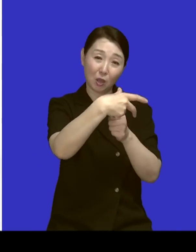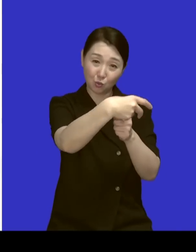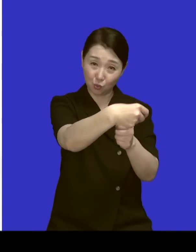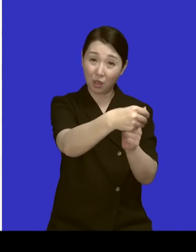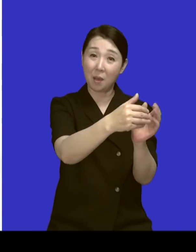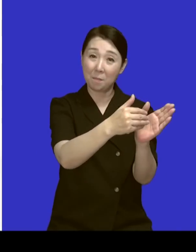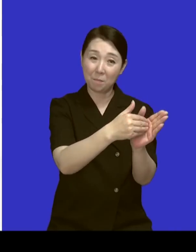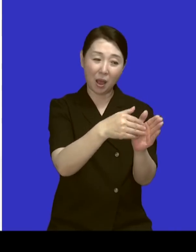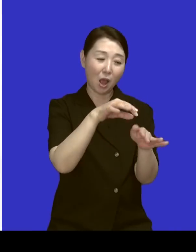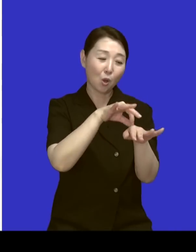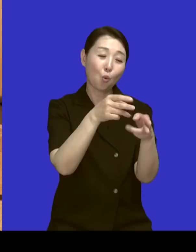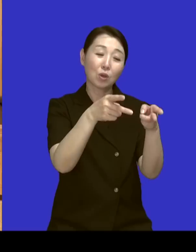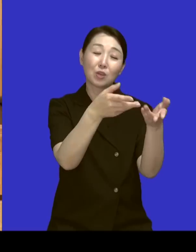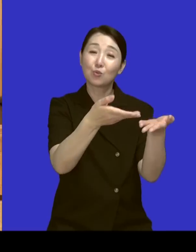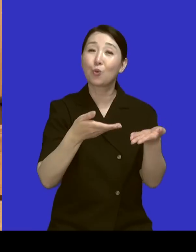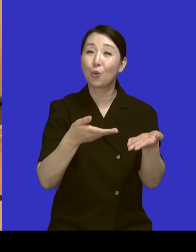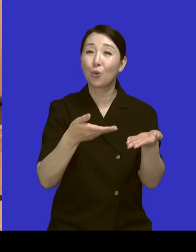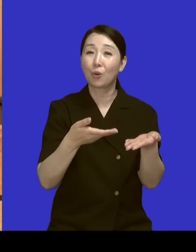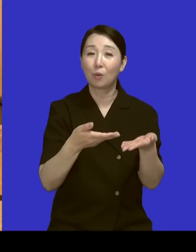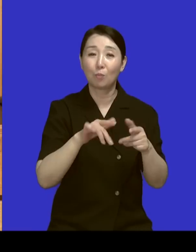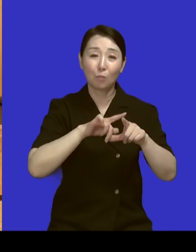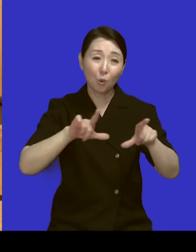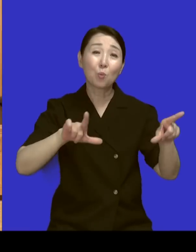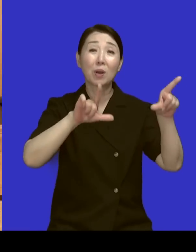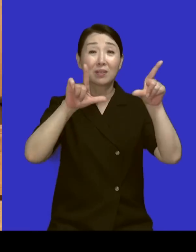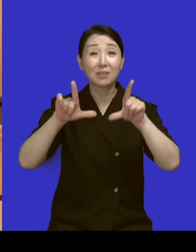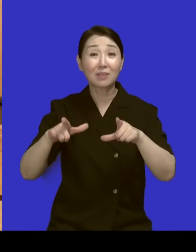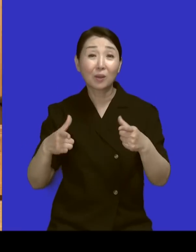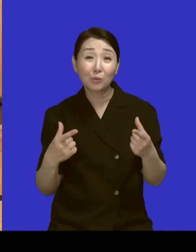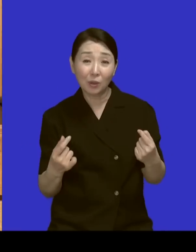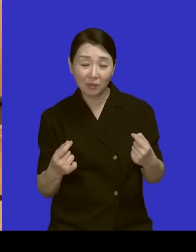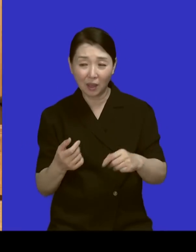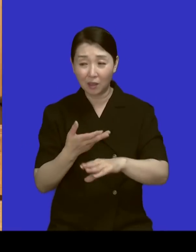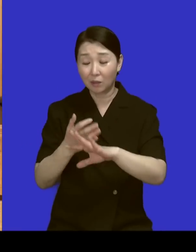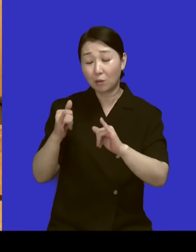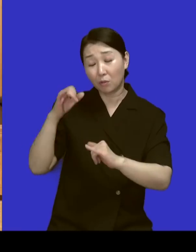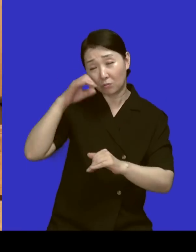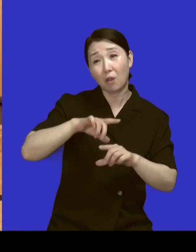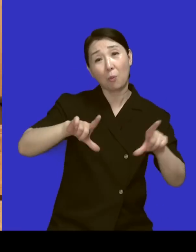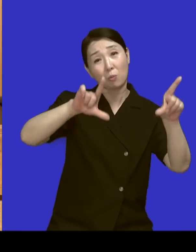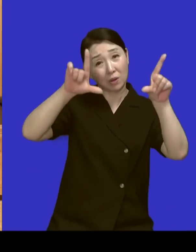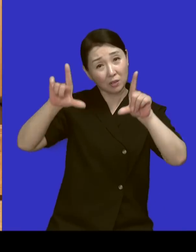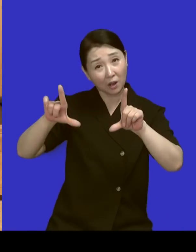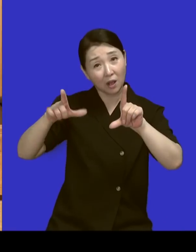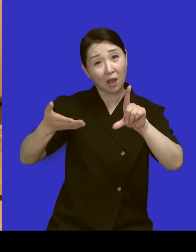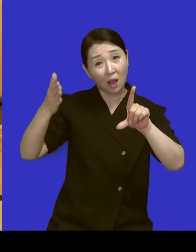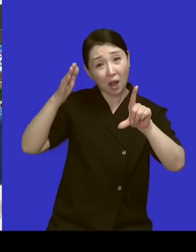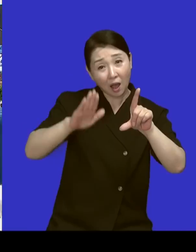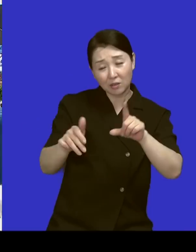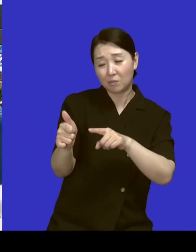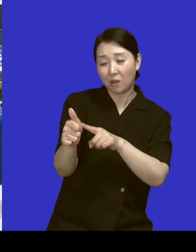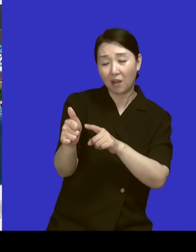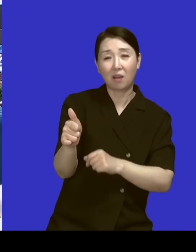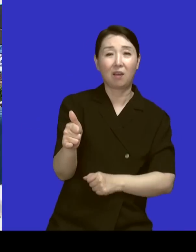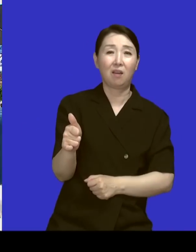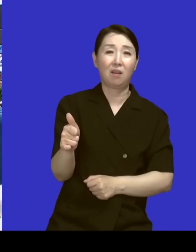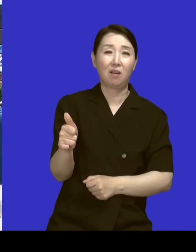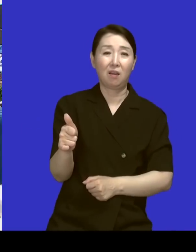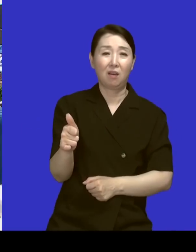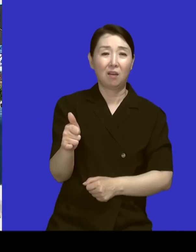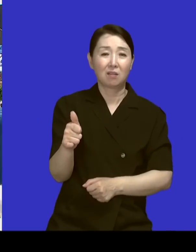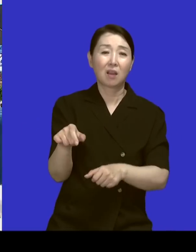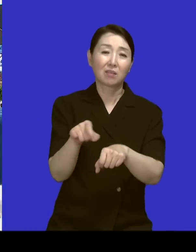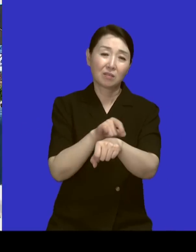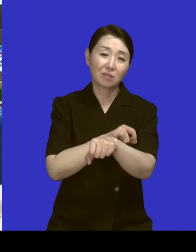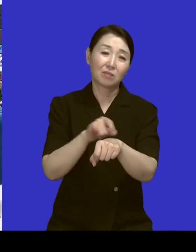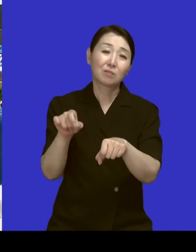줘서 아. 고기도 꺼주고. 지극히 평범한 일상. 예. 남들은 그냥 정말 평범한 일상인 것을 우리 형제에게는 굉장히